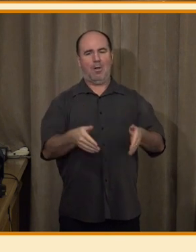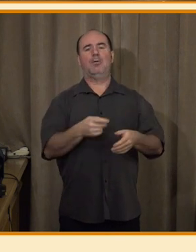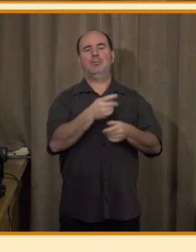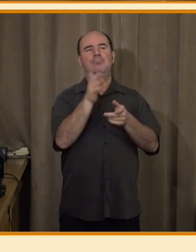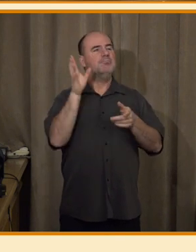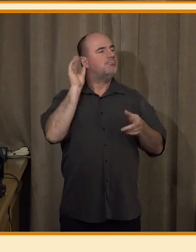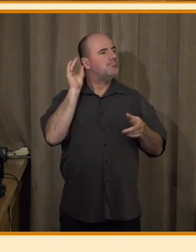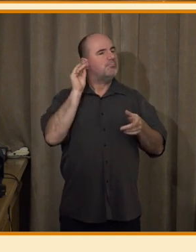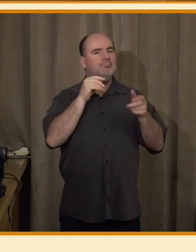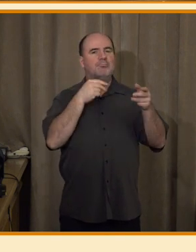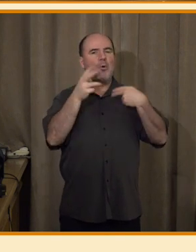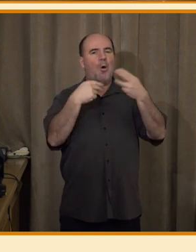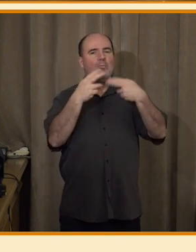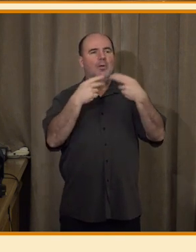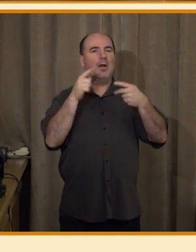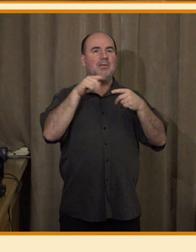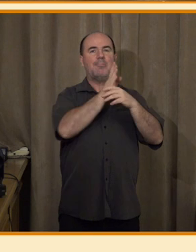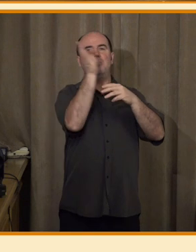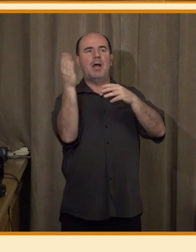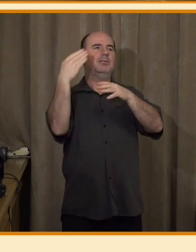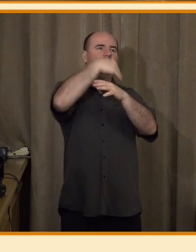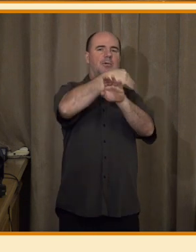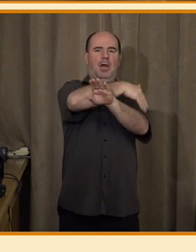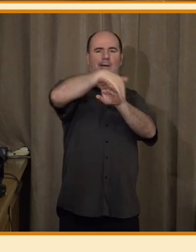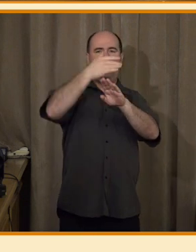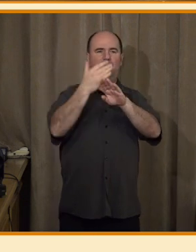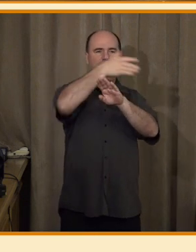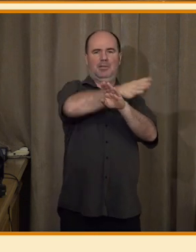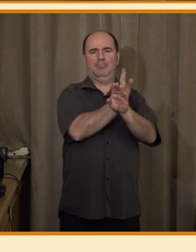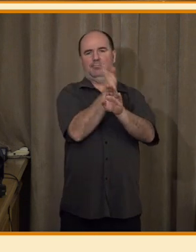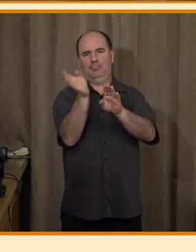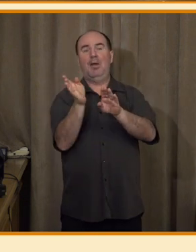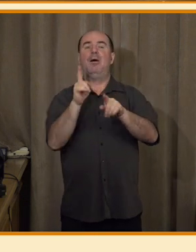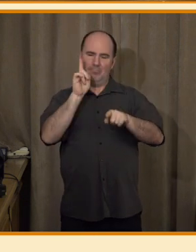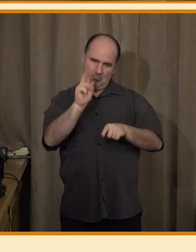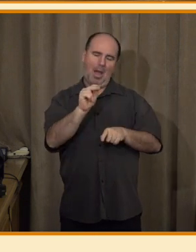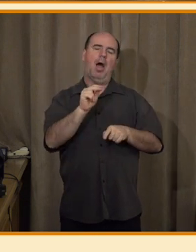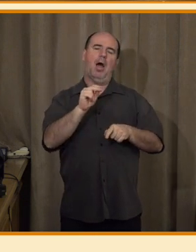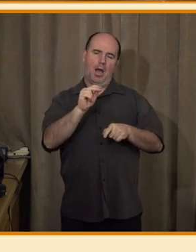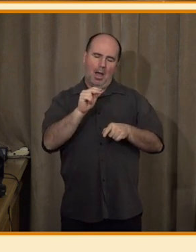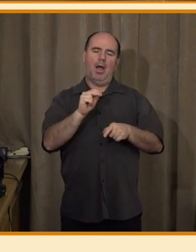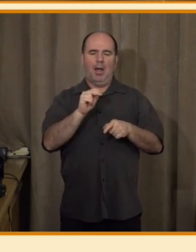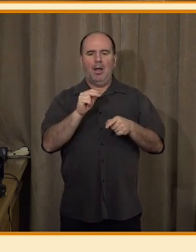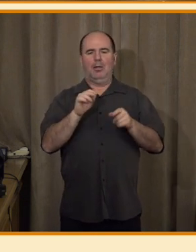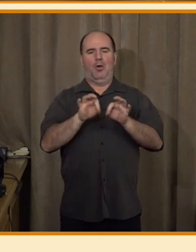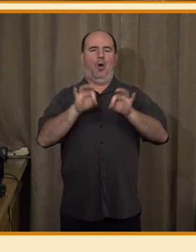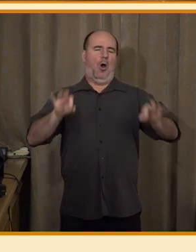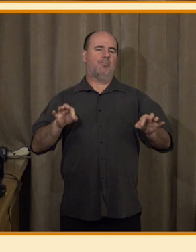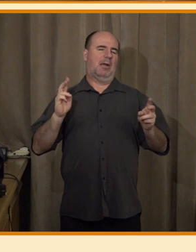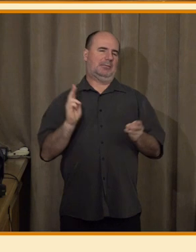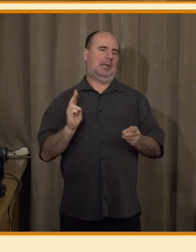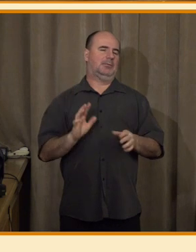probíhá v rámci jejich hranic samozřejmě s tými omezeními So we have tested.